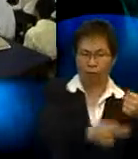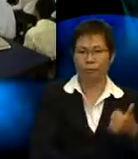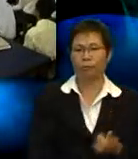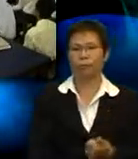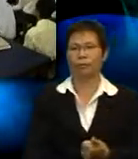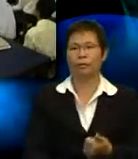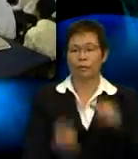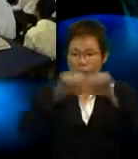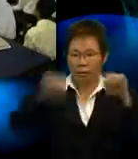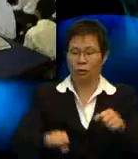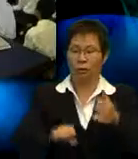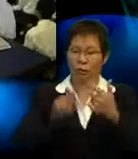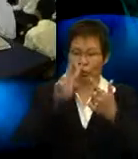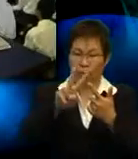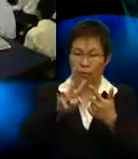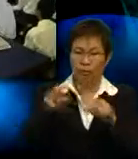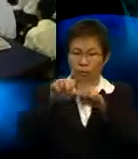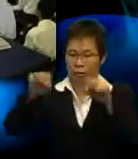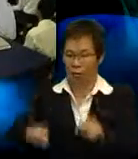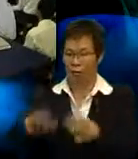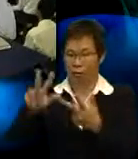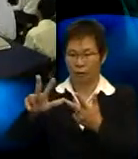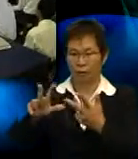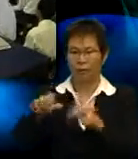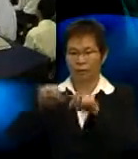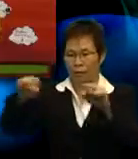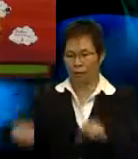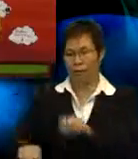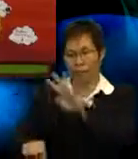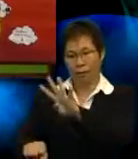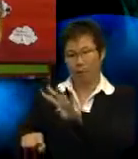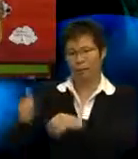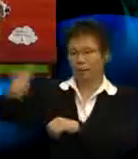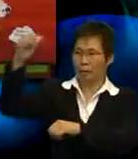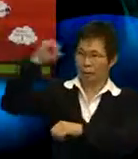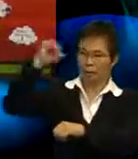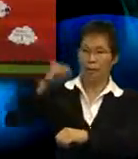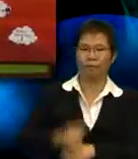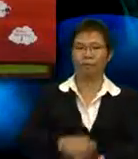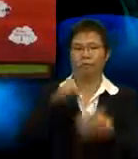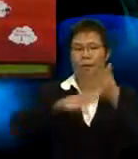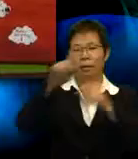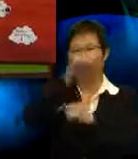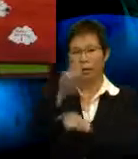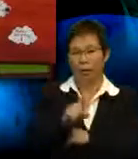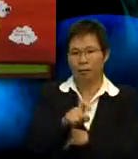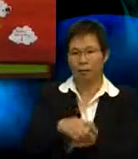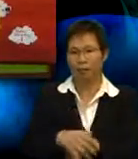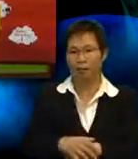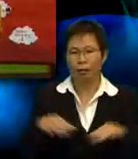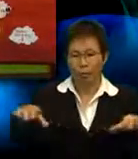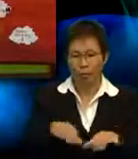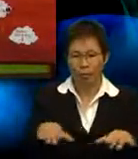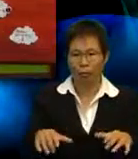2. Stesen 3. Dan stesen 4 di belakang. Okay, apakah yang perlu kamu lakukan?